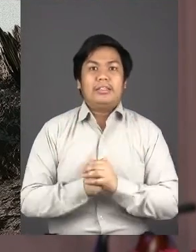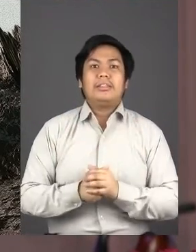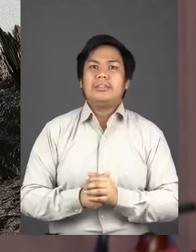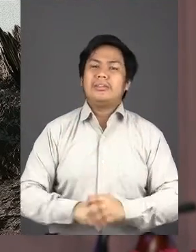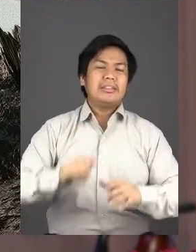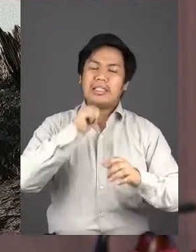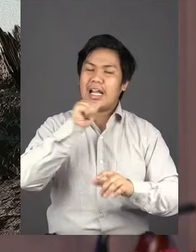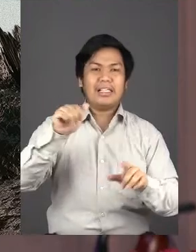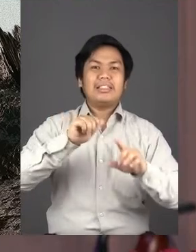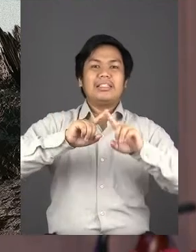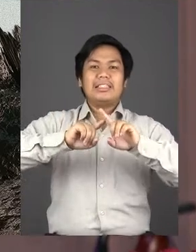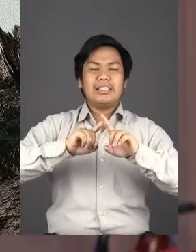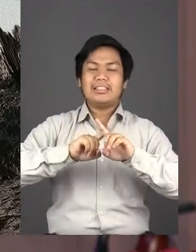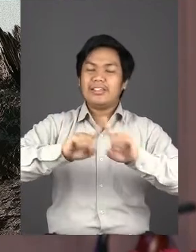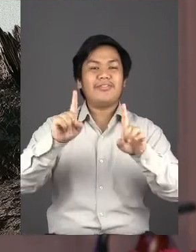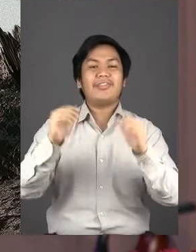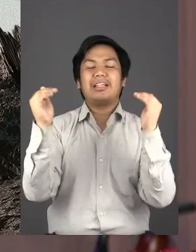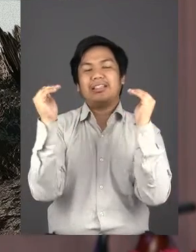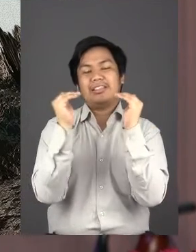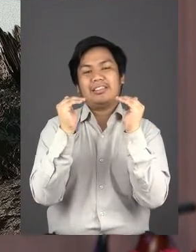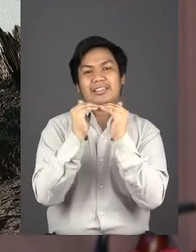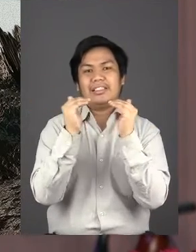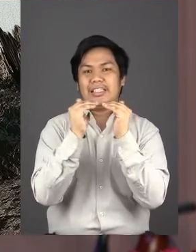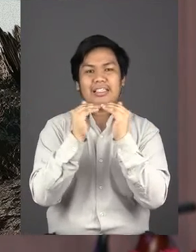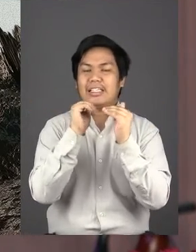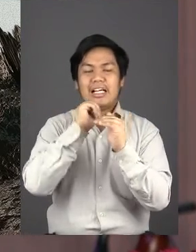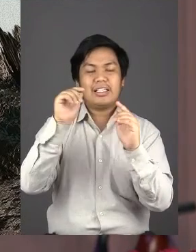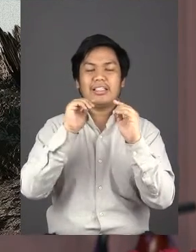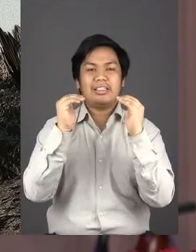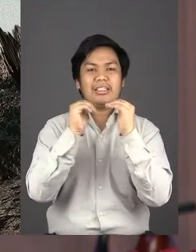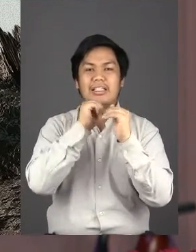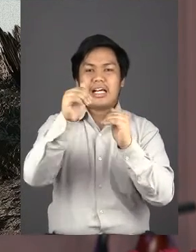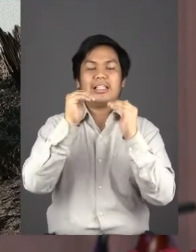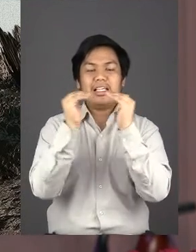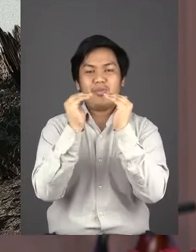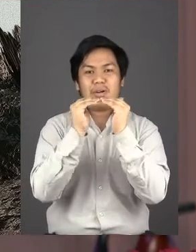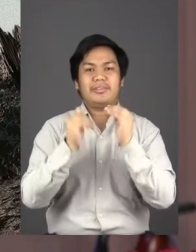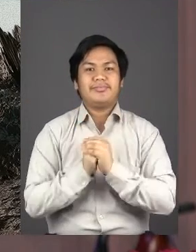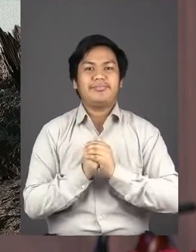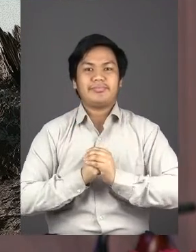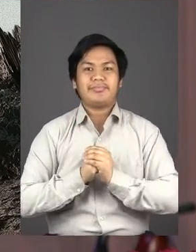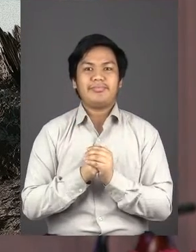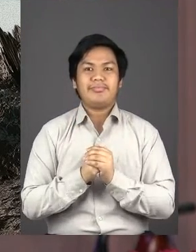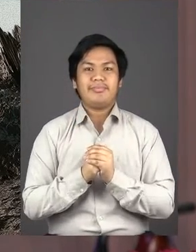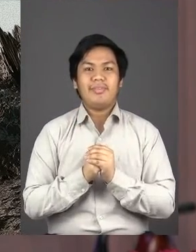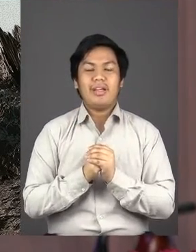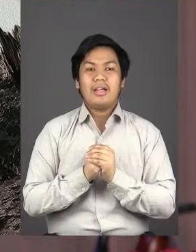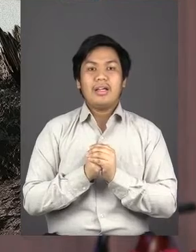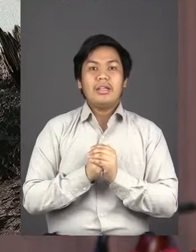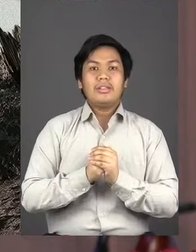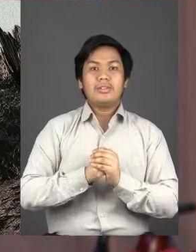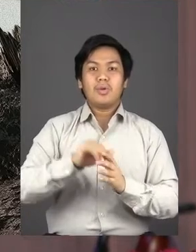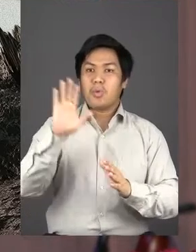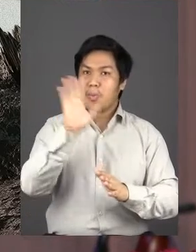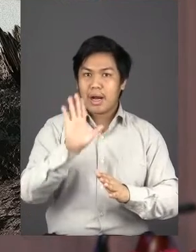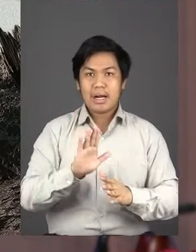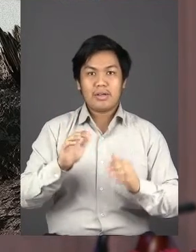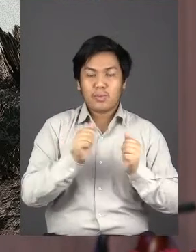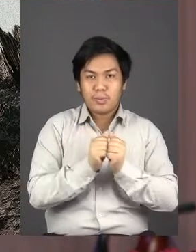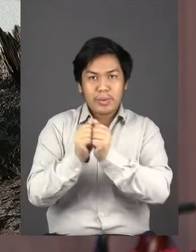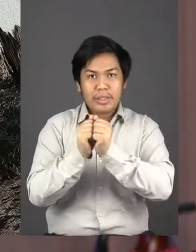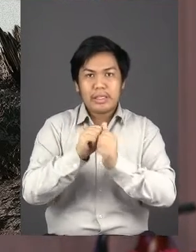ox. So, yun ang ibig niya sabihin. Do not be unequally yoked with unbelievers, for